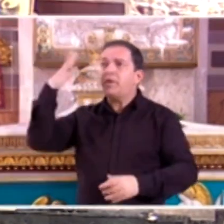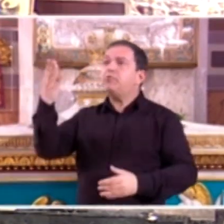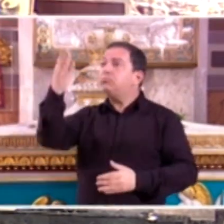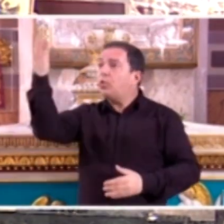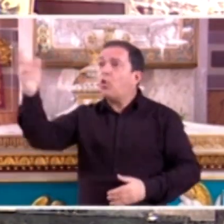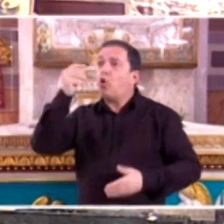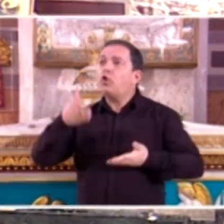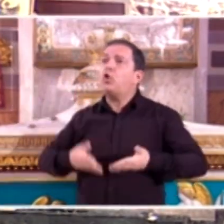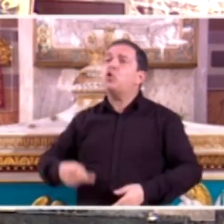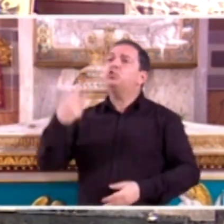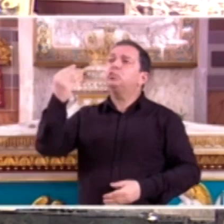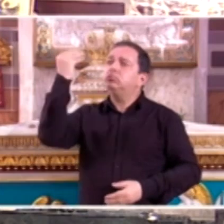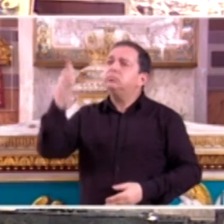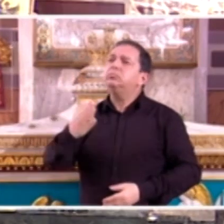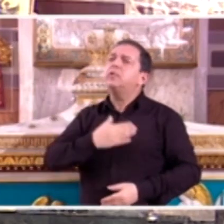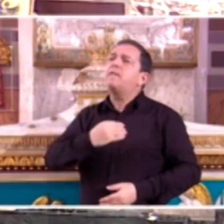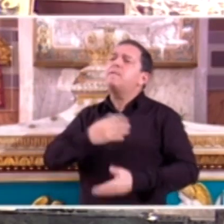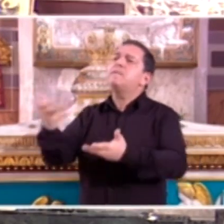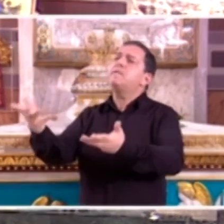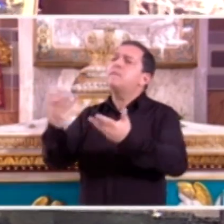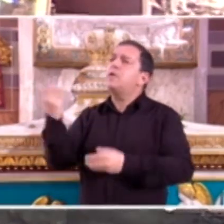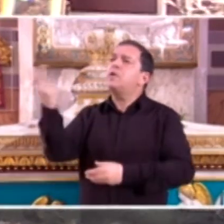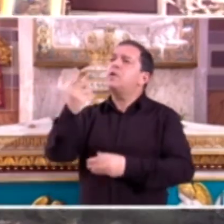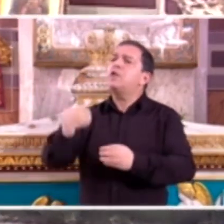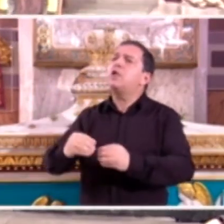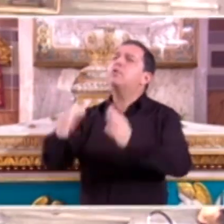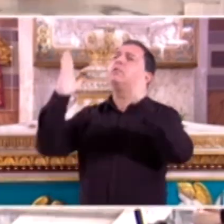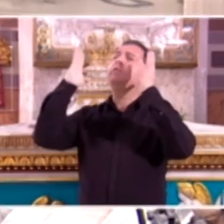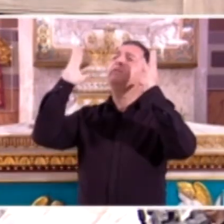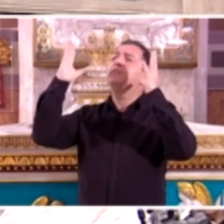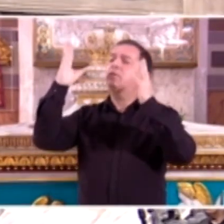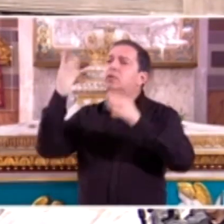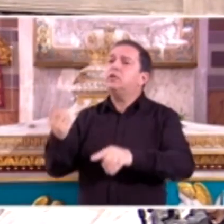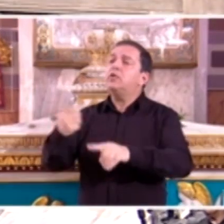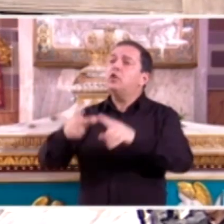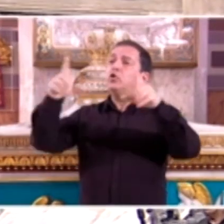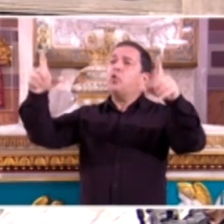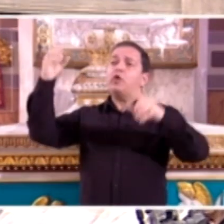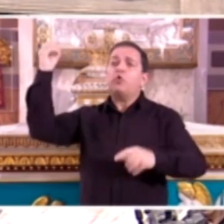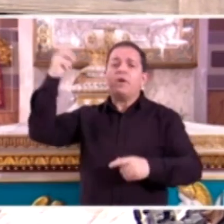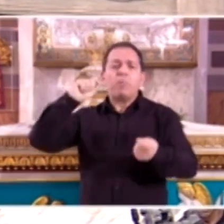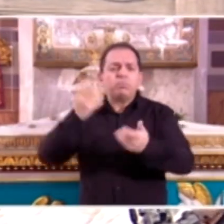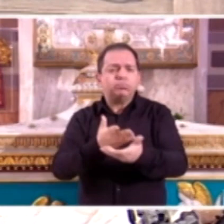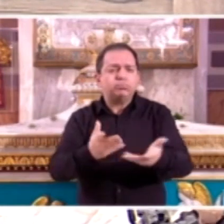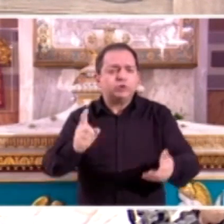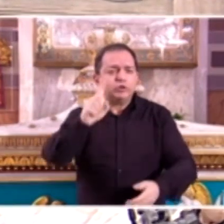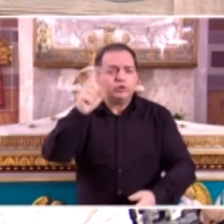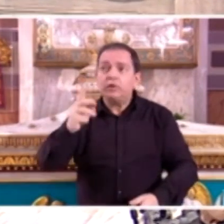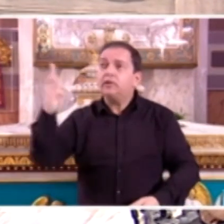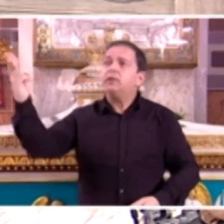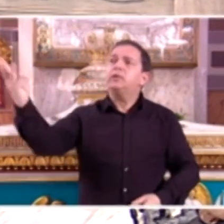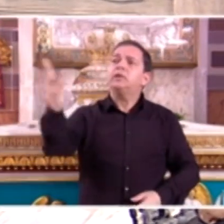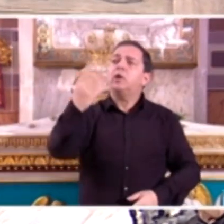αγαθό και ζώπιο σου πνεύμα την ίν και αεί, και εις τους αιώνας